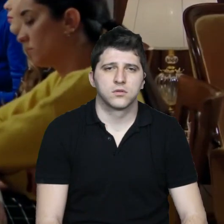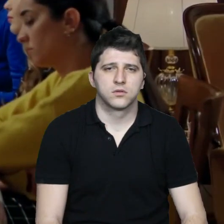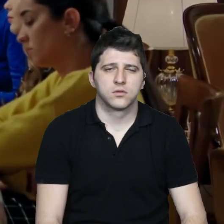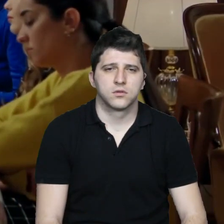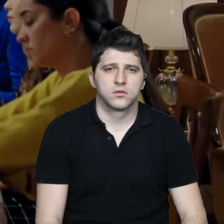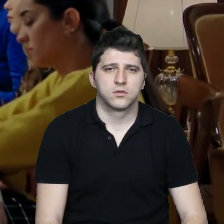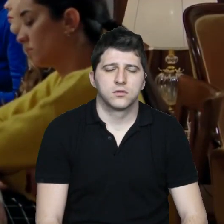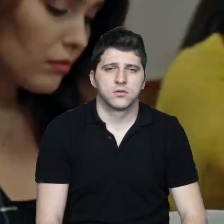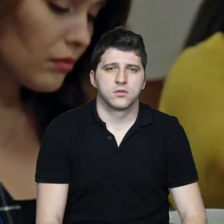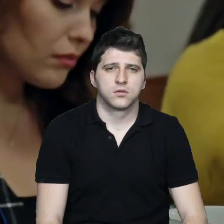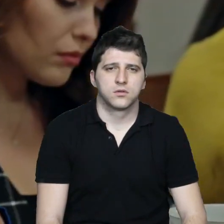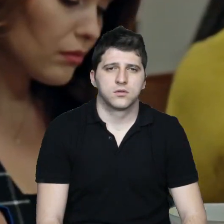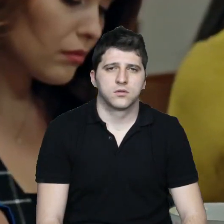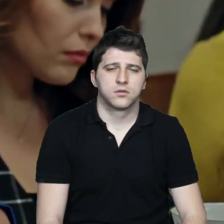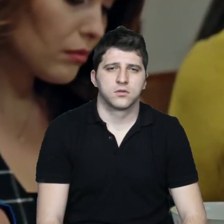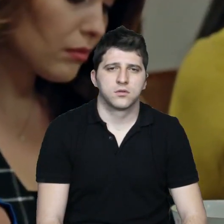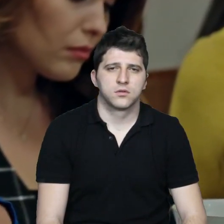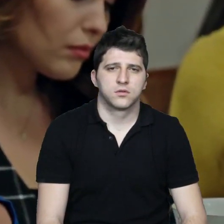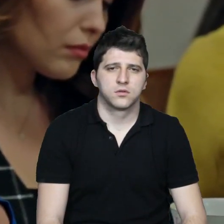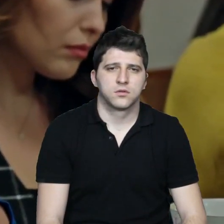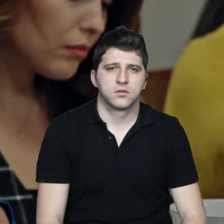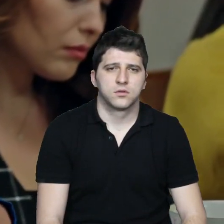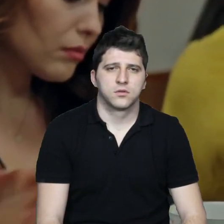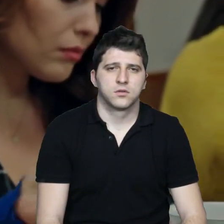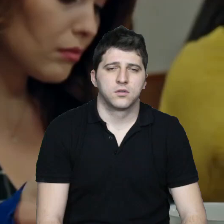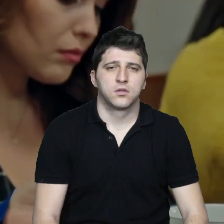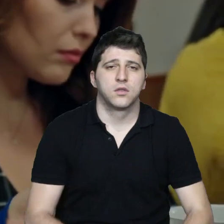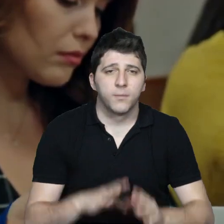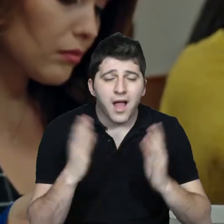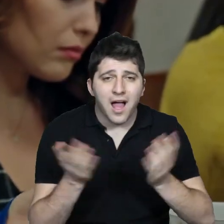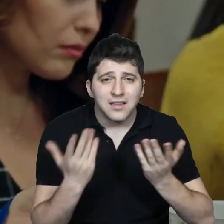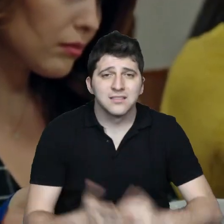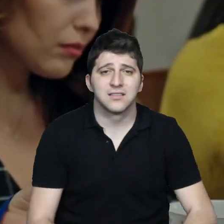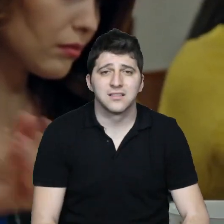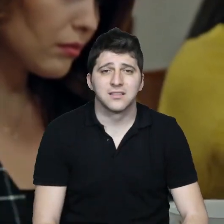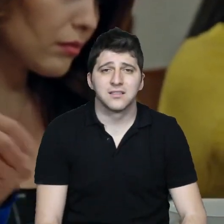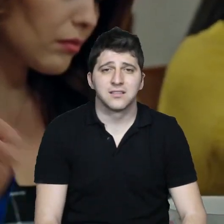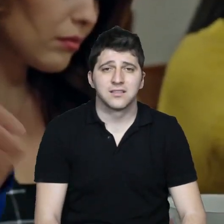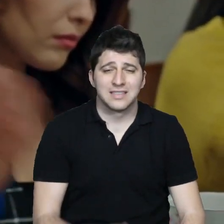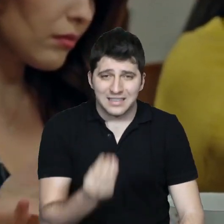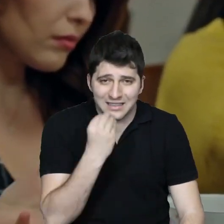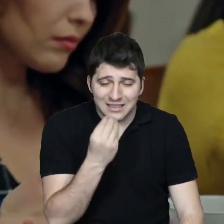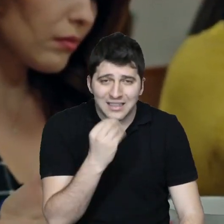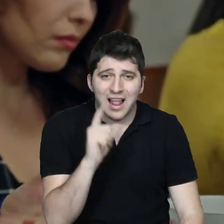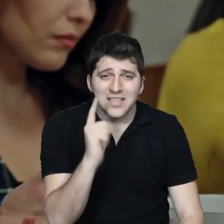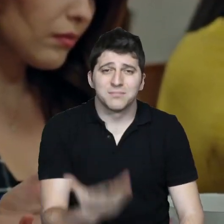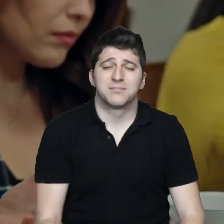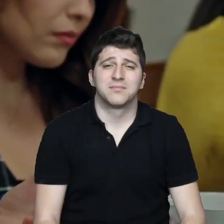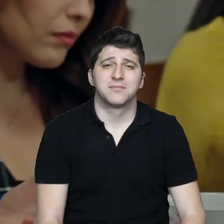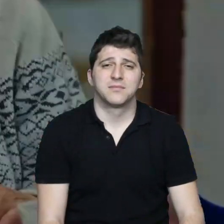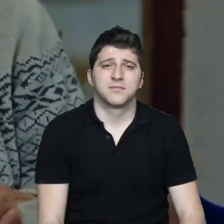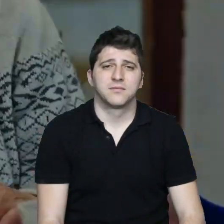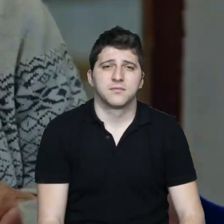de oturdu. Faik masanın en başında oturuyor. Ama hadi yani midenize birkaç lokma bir şey girsin değil mi?